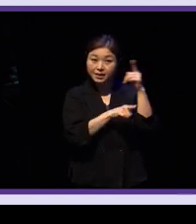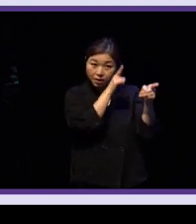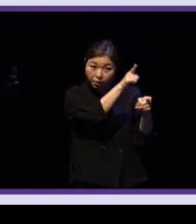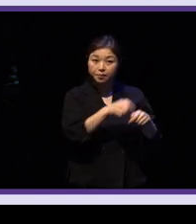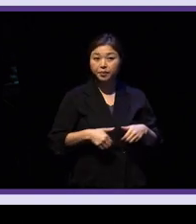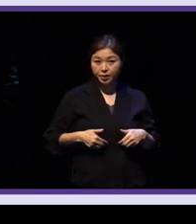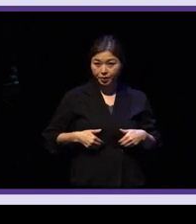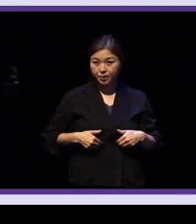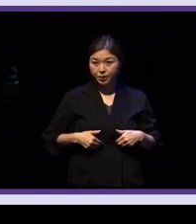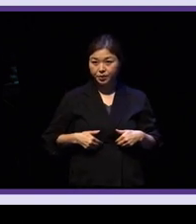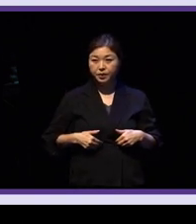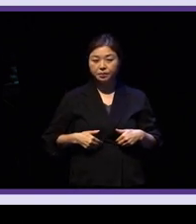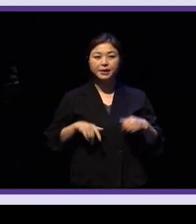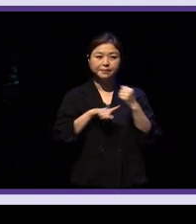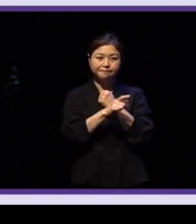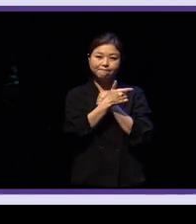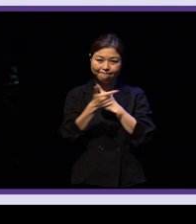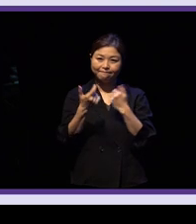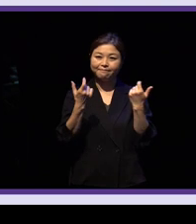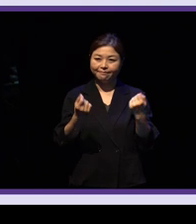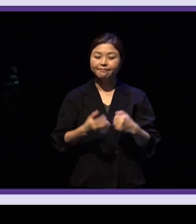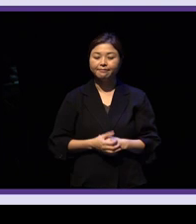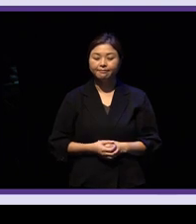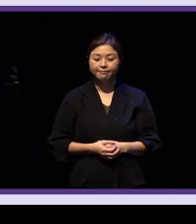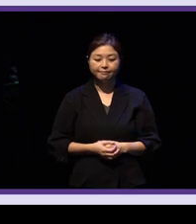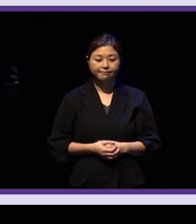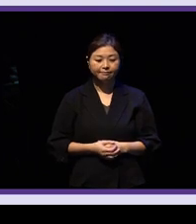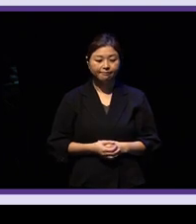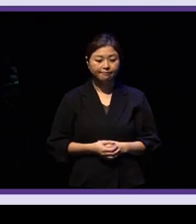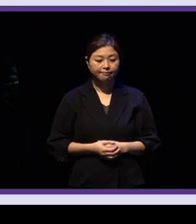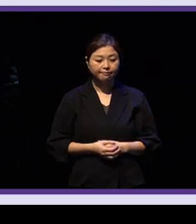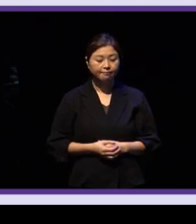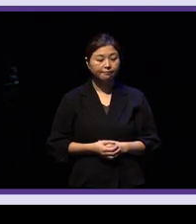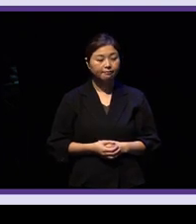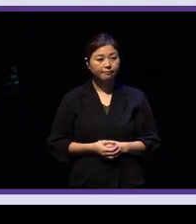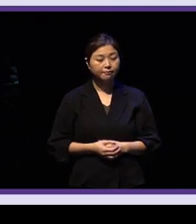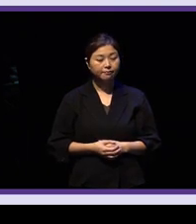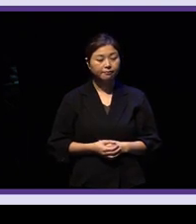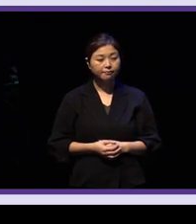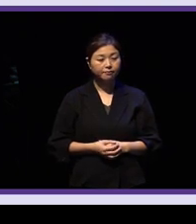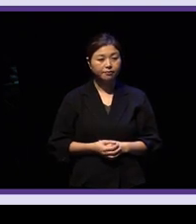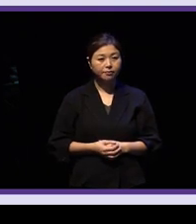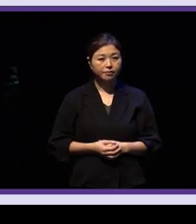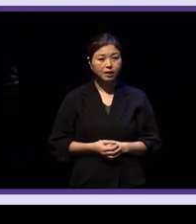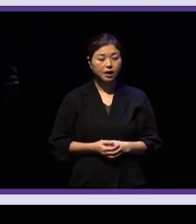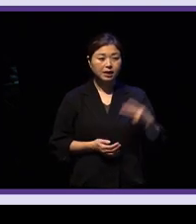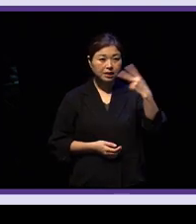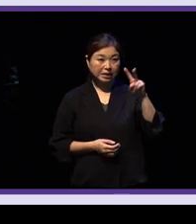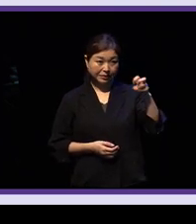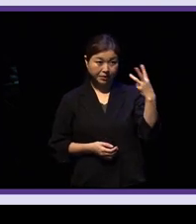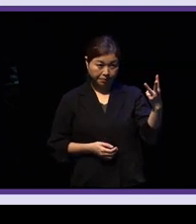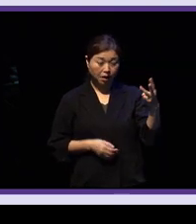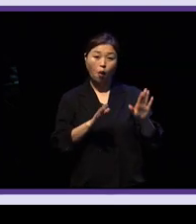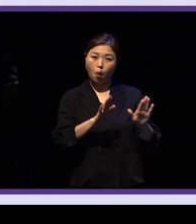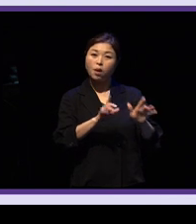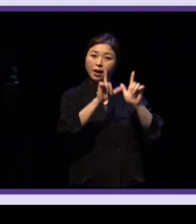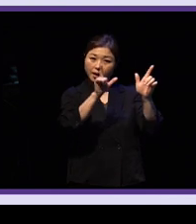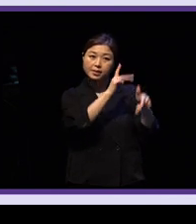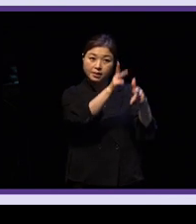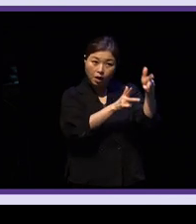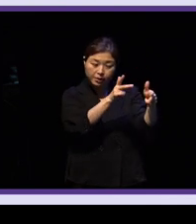하시면 좀 의미가 있지 않을까 싶습니다 사실 그 2023년도 올해에게